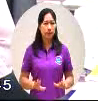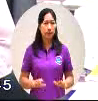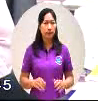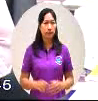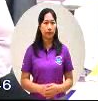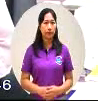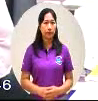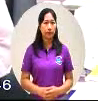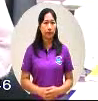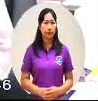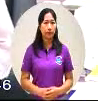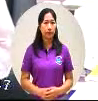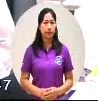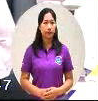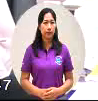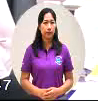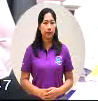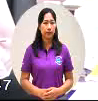目前我们